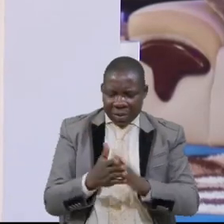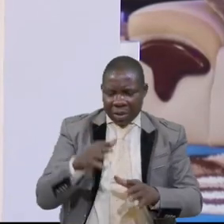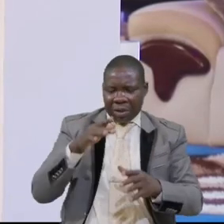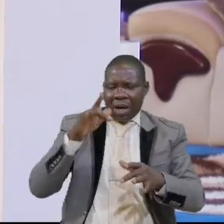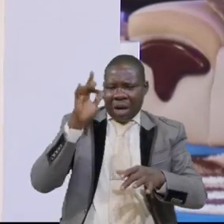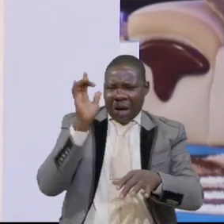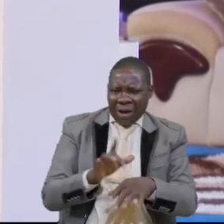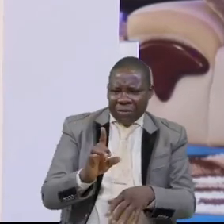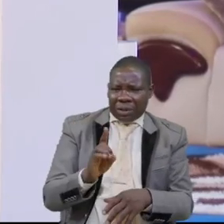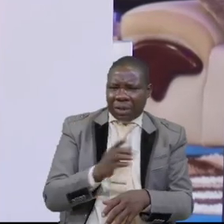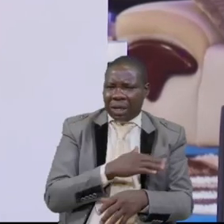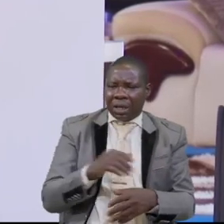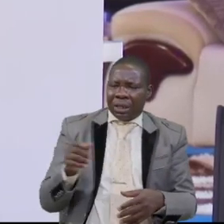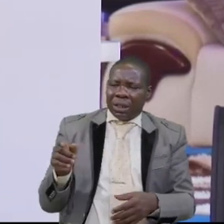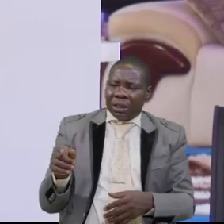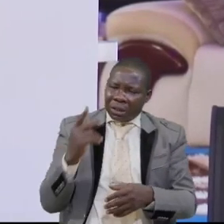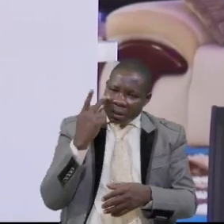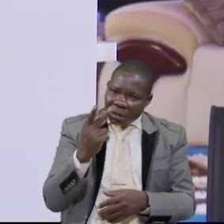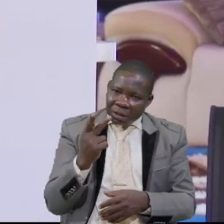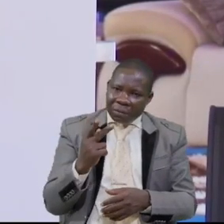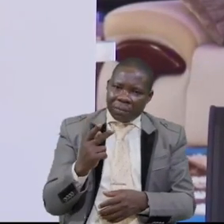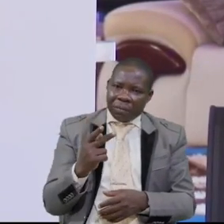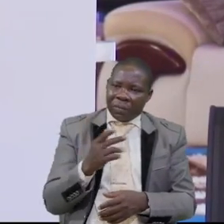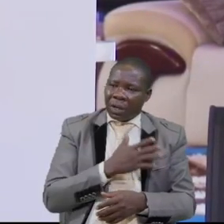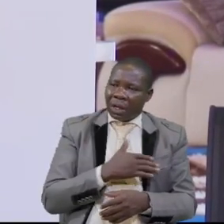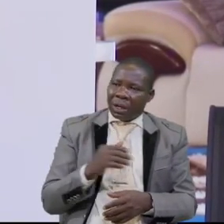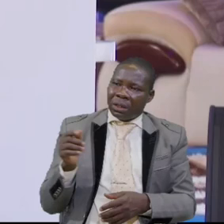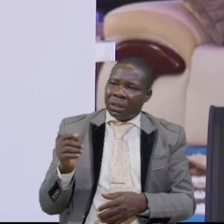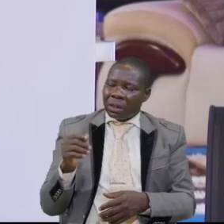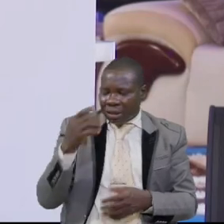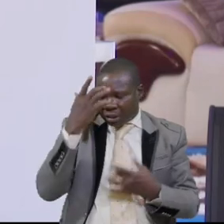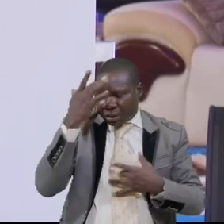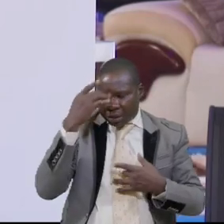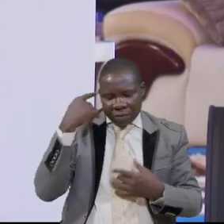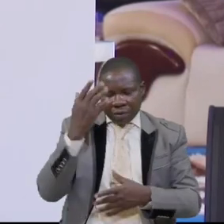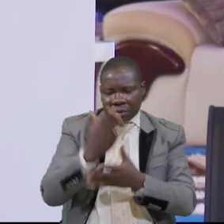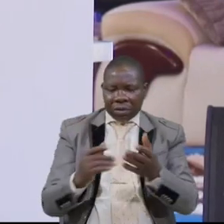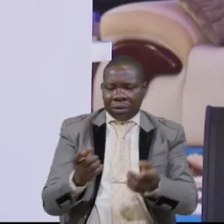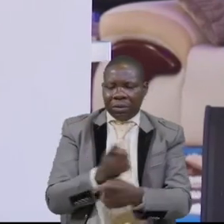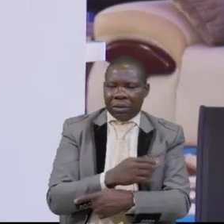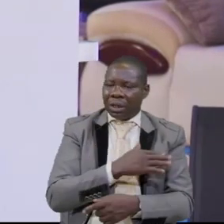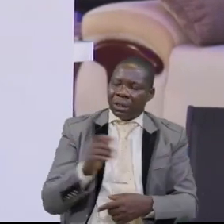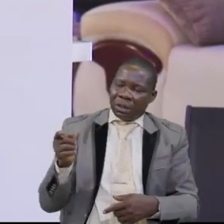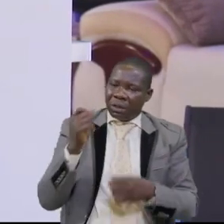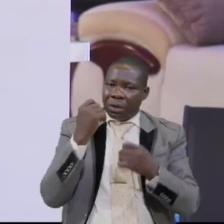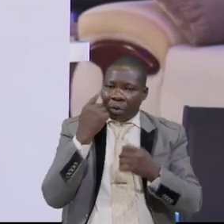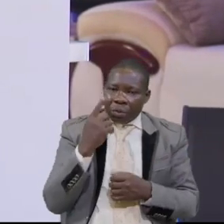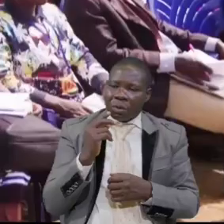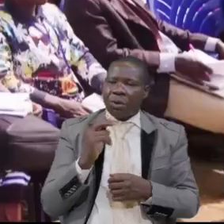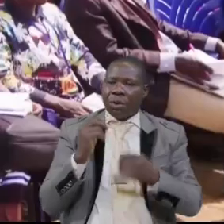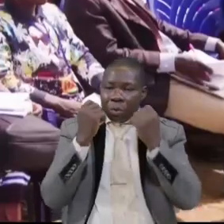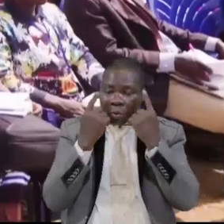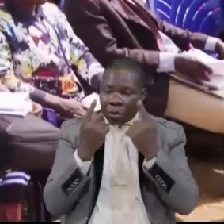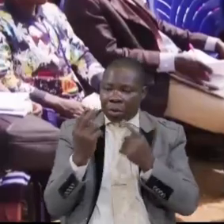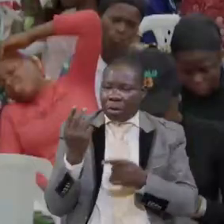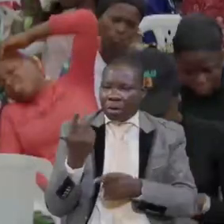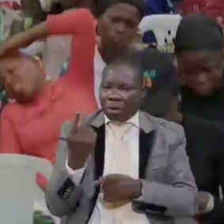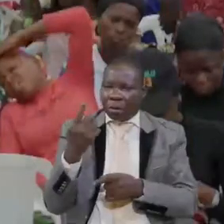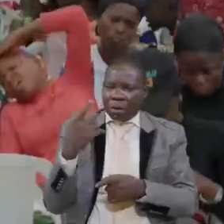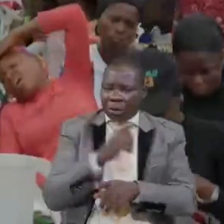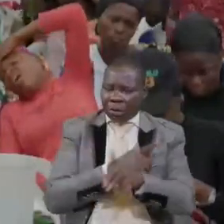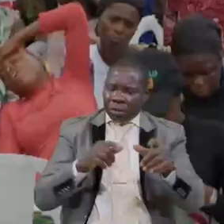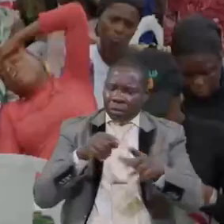fut malade quelques jours. Puis je me levai et je m'occupai. Tu ne dois pas te déprimer. Le Seigneur t'a